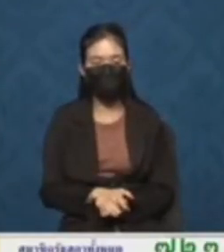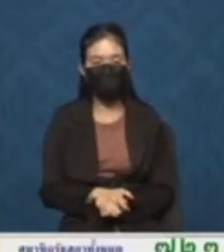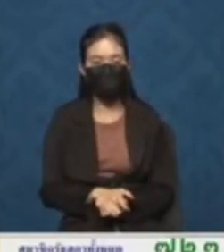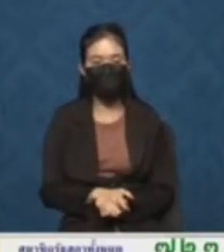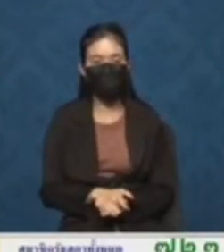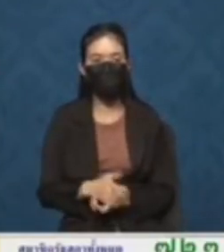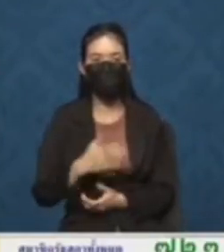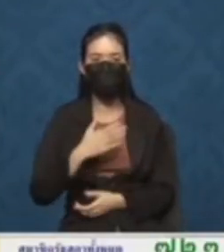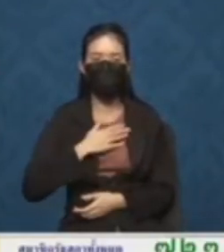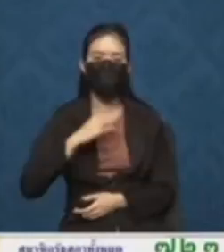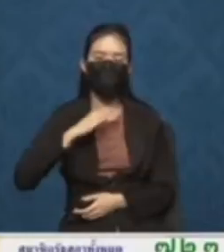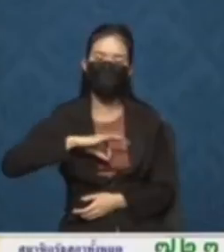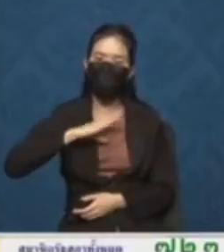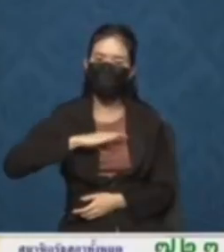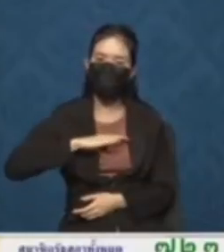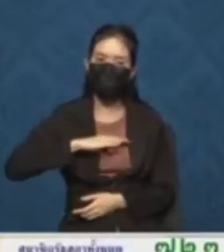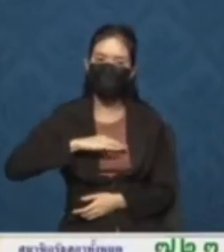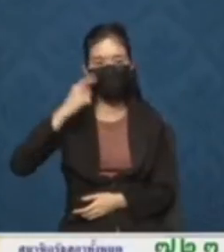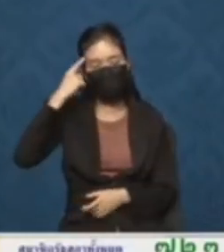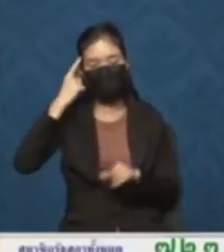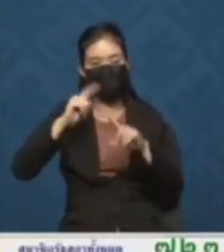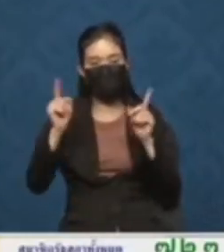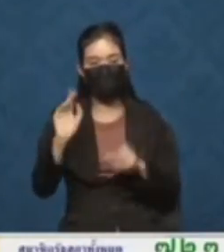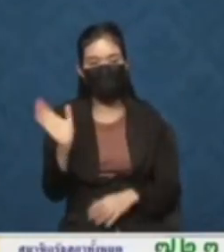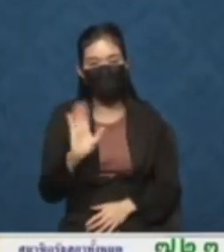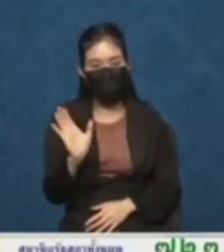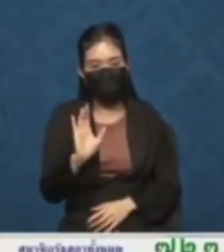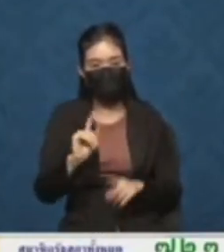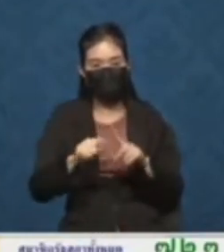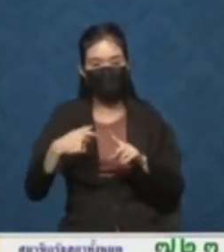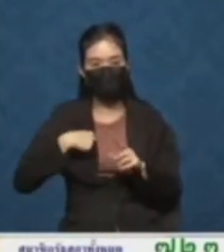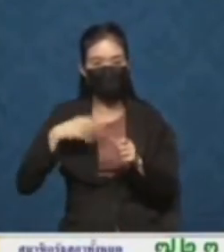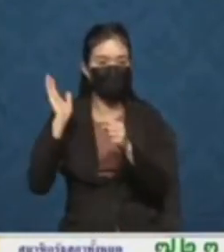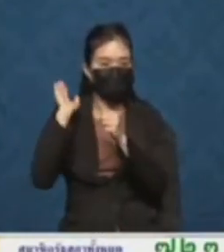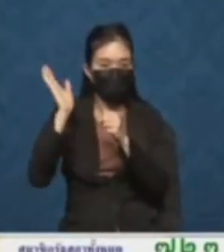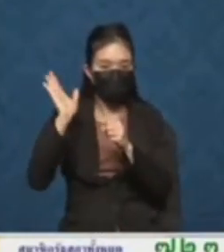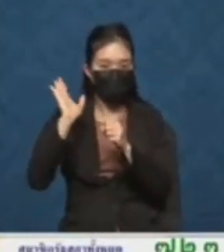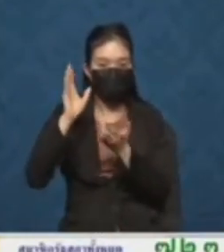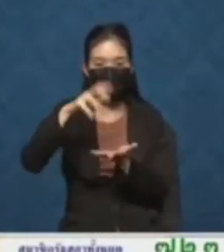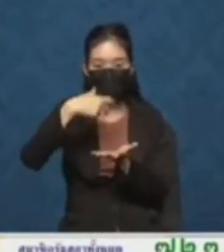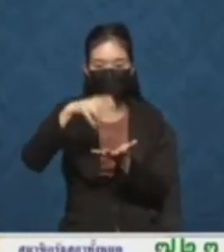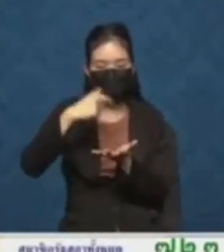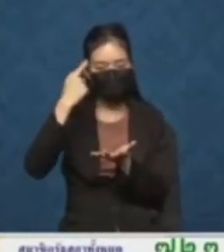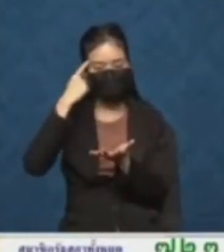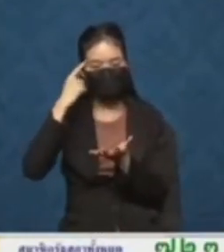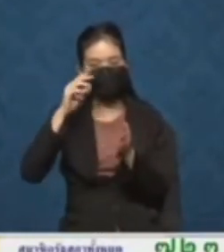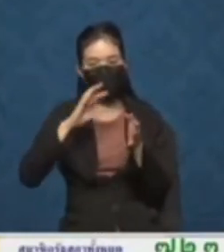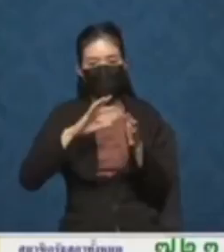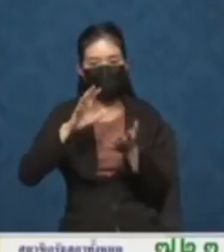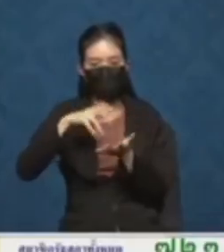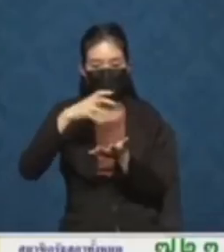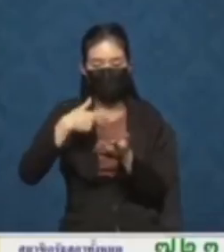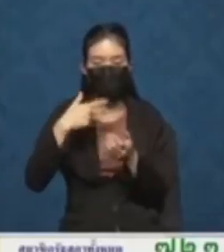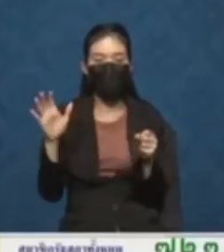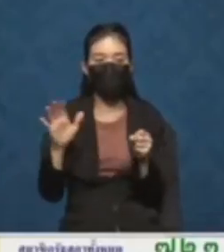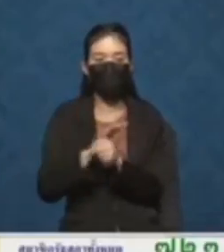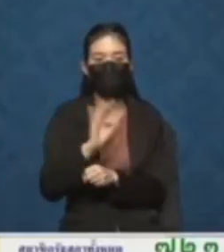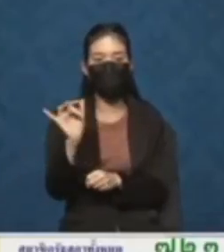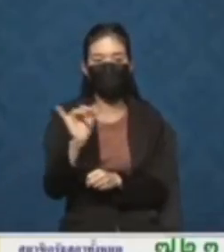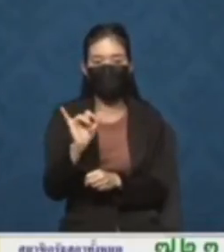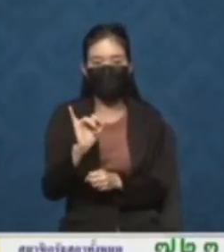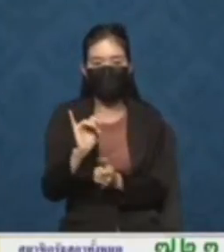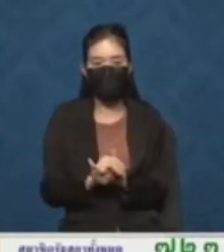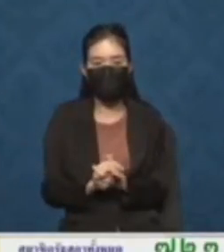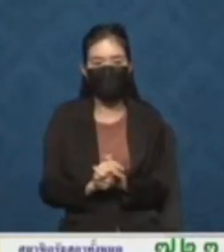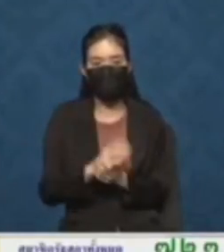ไม่ได้ติดติงแต่บอกว่าท่านให้ข้อมูลอาจจะไม่ครบถ้วนเพราะว่าประเทศนานาประเทศที่เป็นประชาธิปไตย